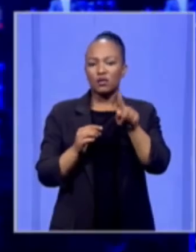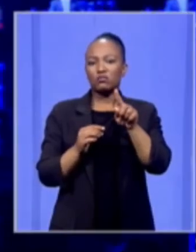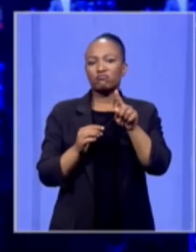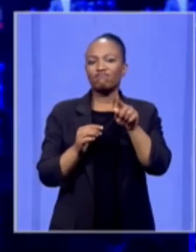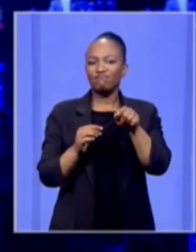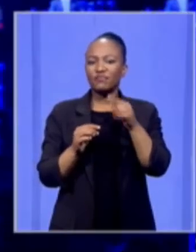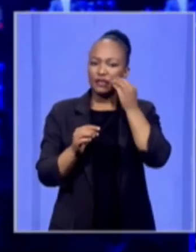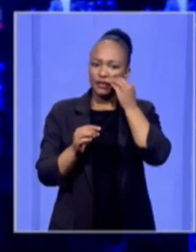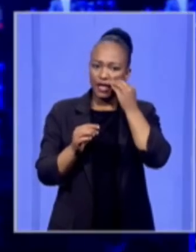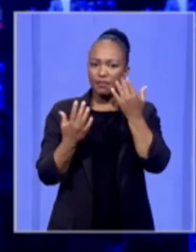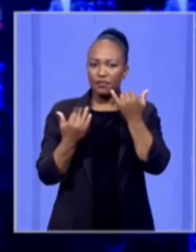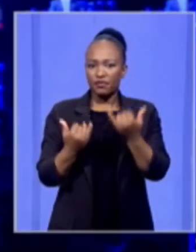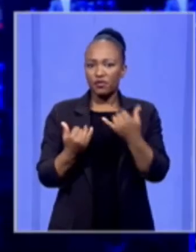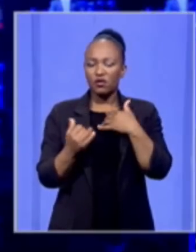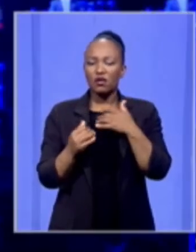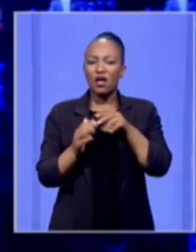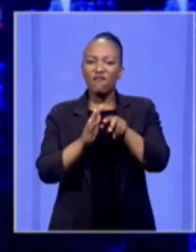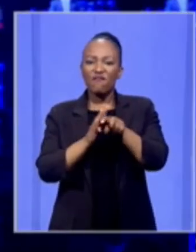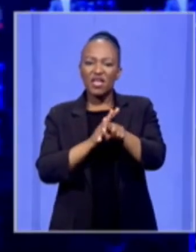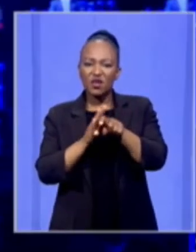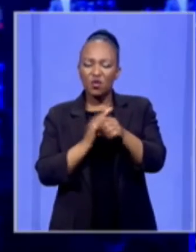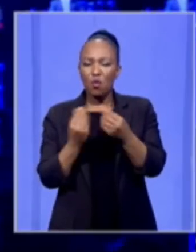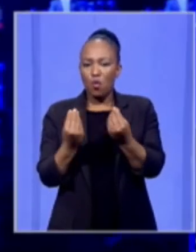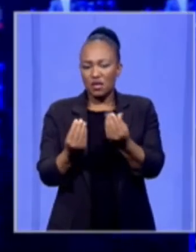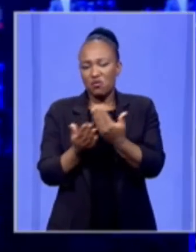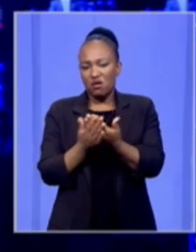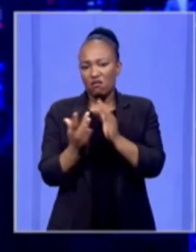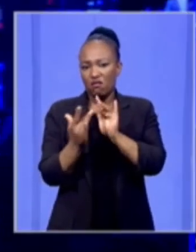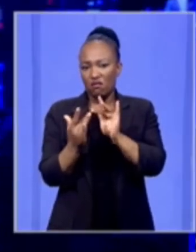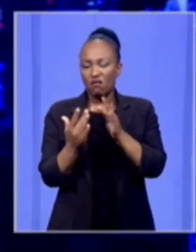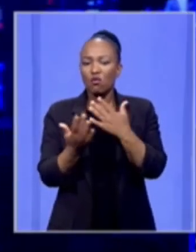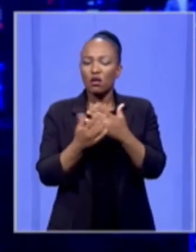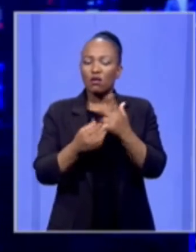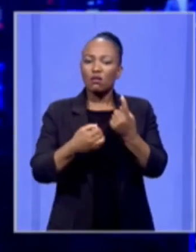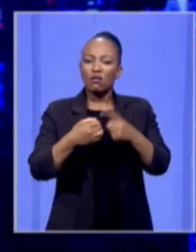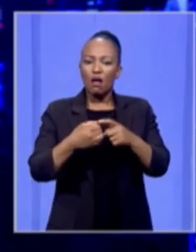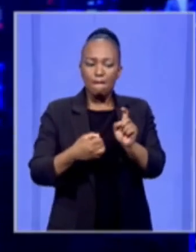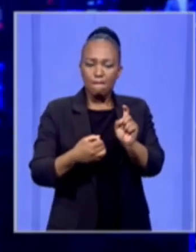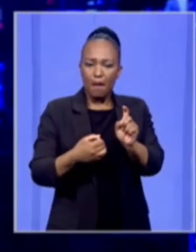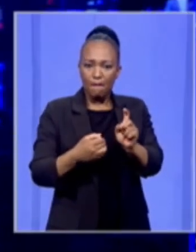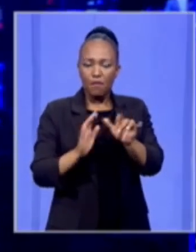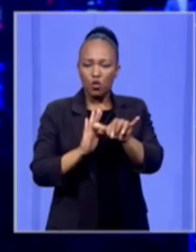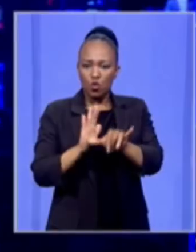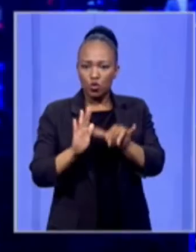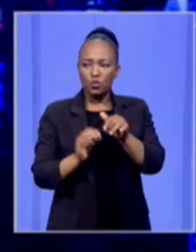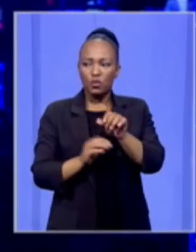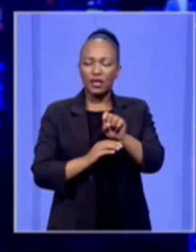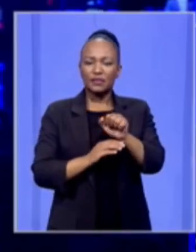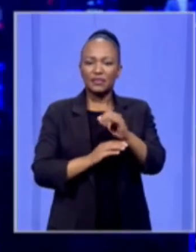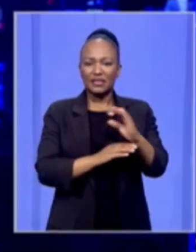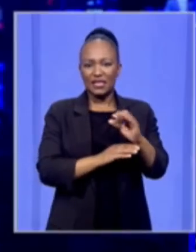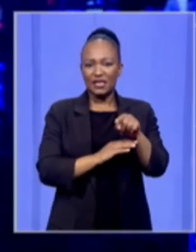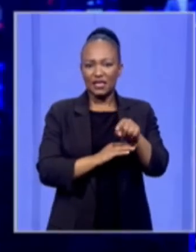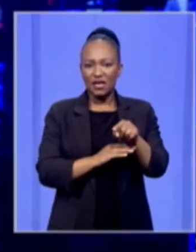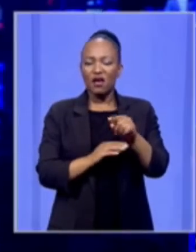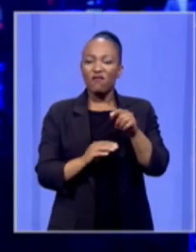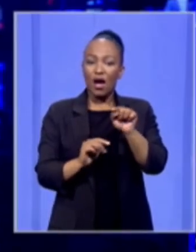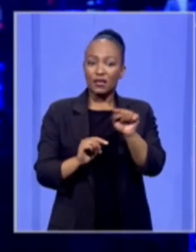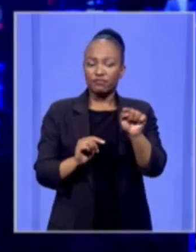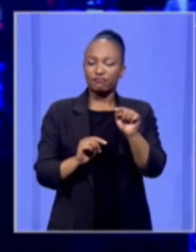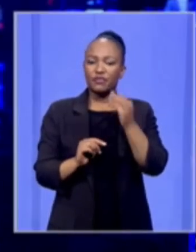lo pheisa ditaba tsa rona ka video ya WhatsApp mme o ka subscribe ho YouTube ka SABC ditaba_dikgang.